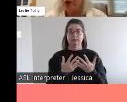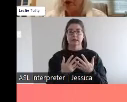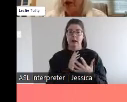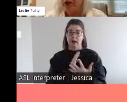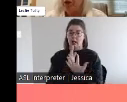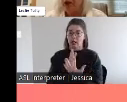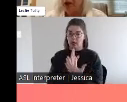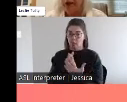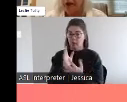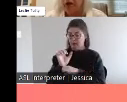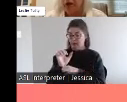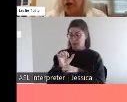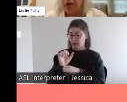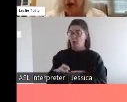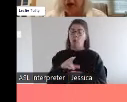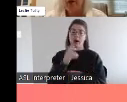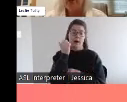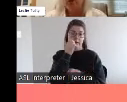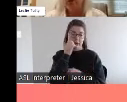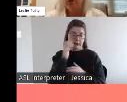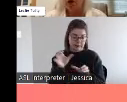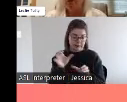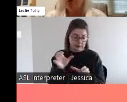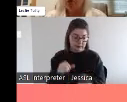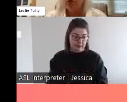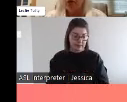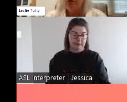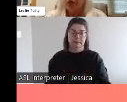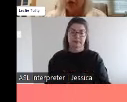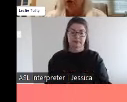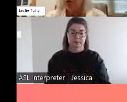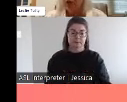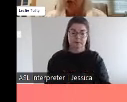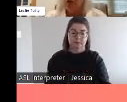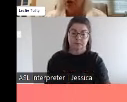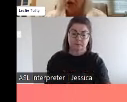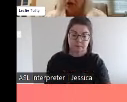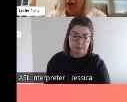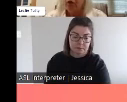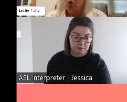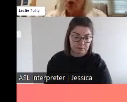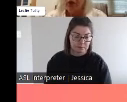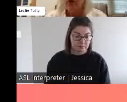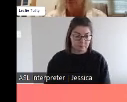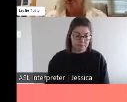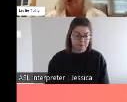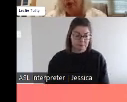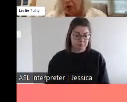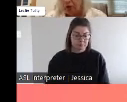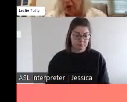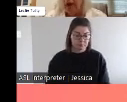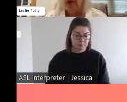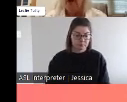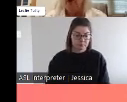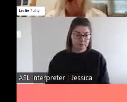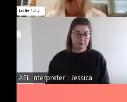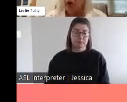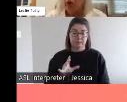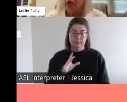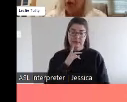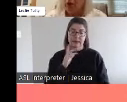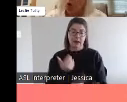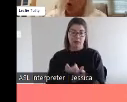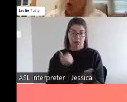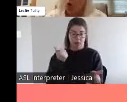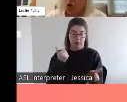définir la chose, l'incapacité est définie comme un trouble qui nuit à l'employabilité aux activités quotidiennes. Il ne s'agit pas simplement de